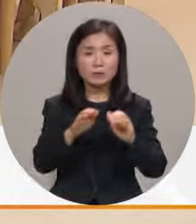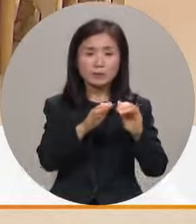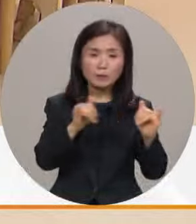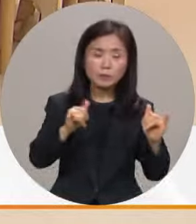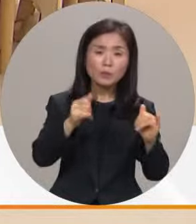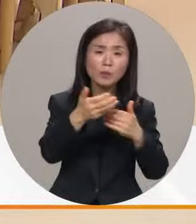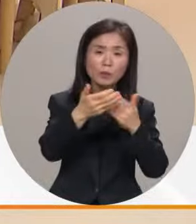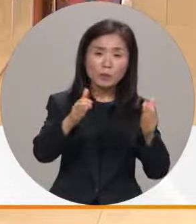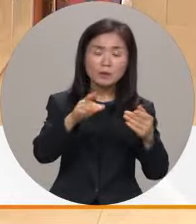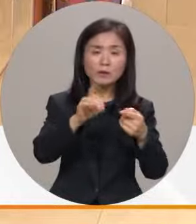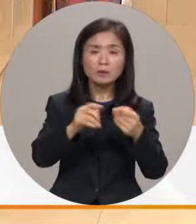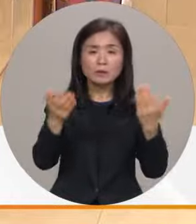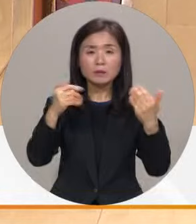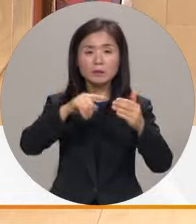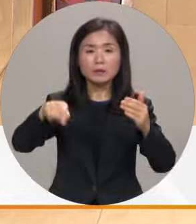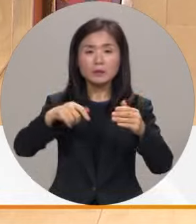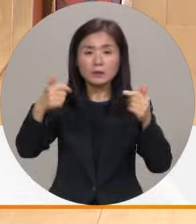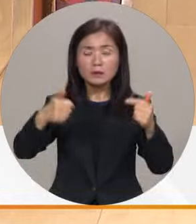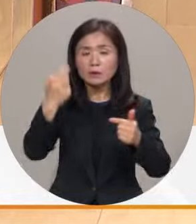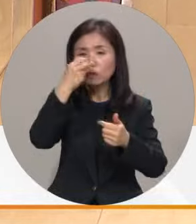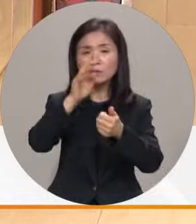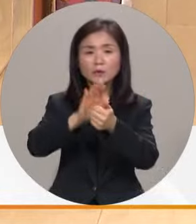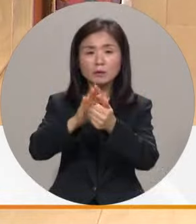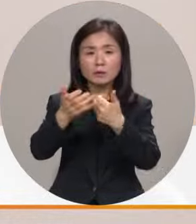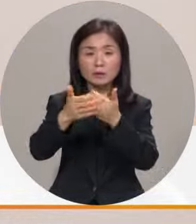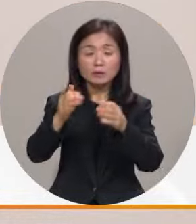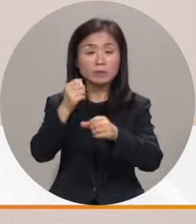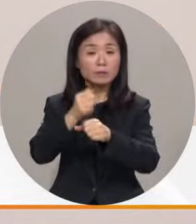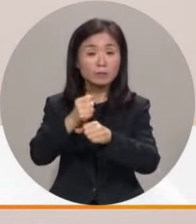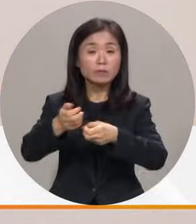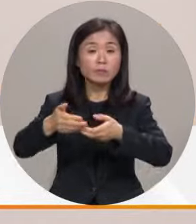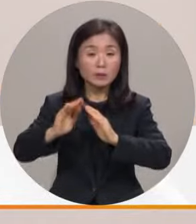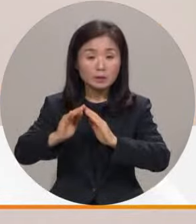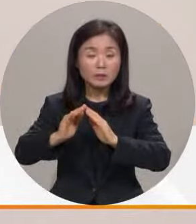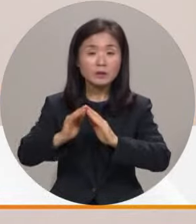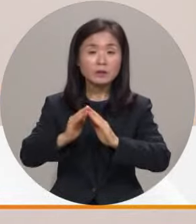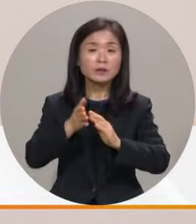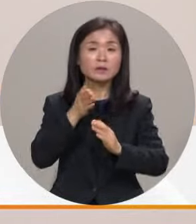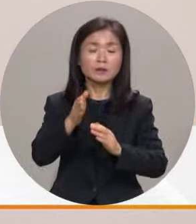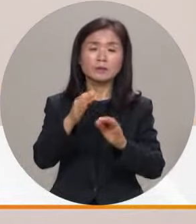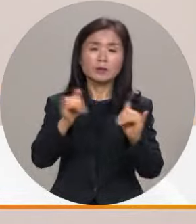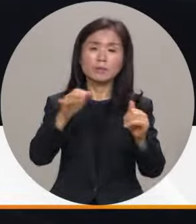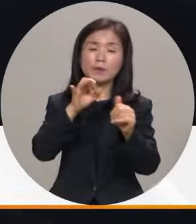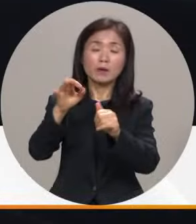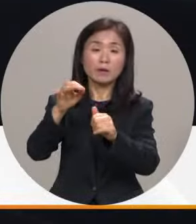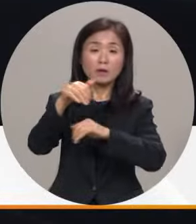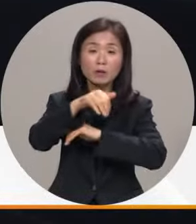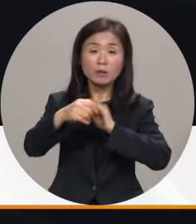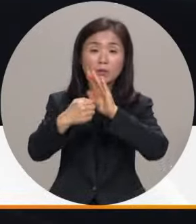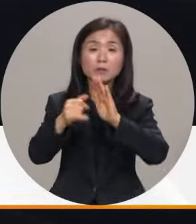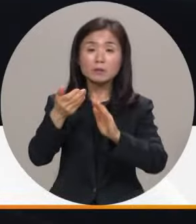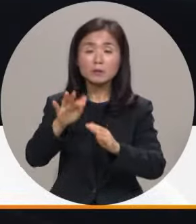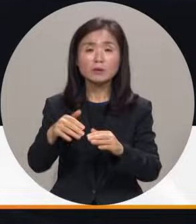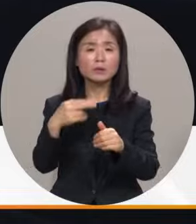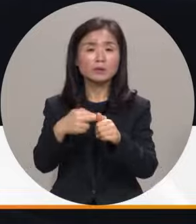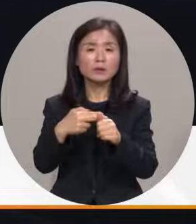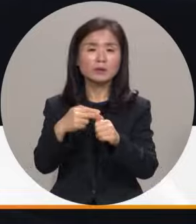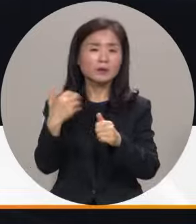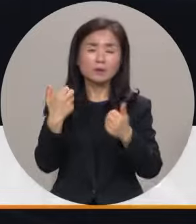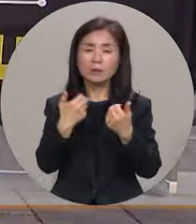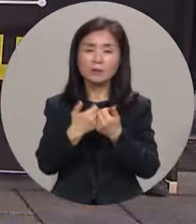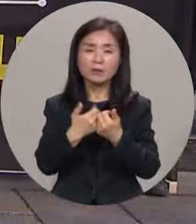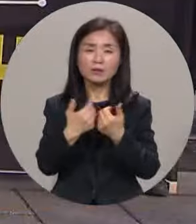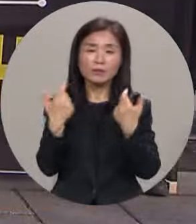대해 학교 안에 늘봄 지원실을 만들고 전담 실무인력 배치하겠다고 밝혔지만 현장 교사들의 반발은 이어지고